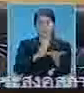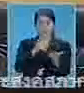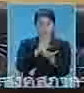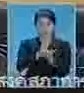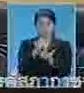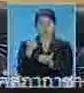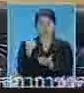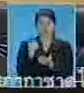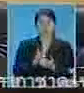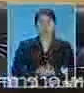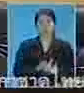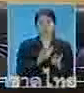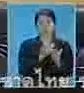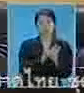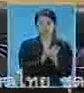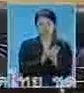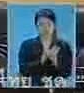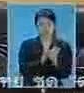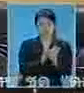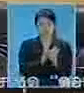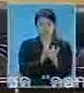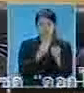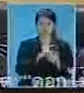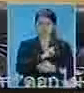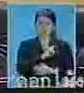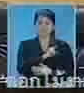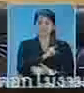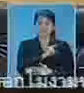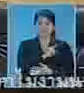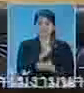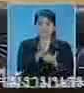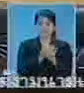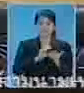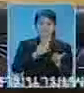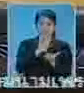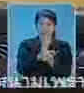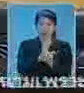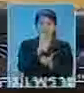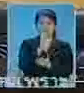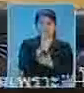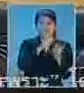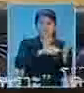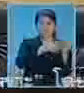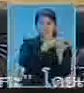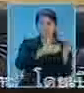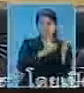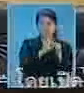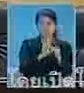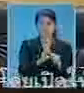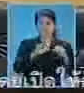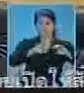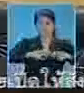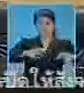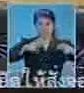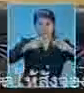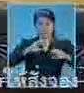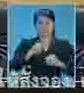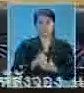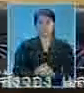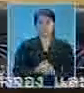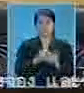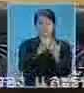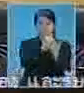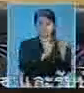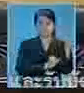จะโอนภาระของงบประมาณในส่วนของนโยบายที่เป็นนโยบายของรัฐที่แบกรับโดยท้อง